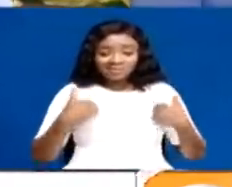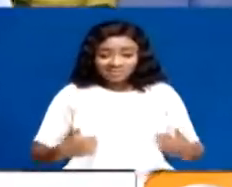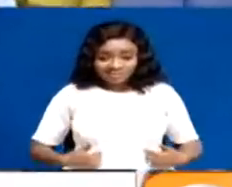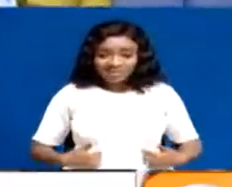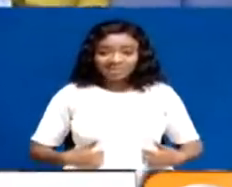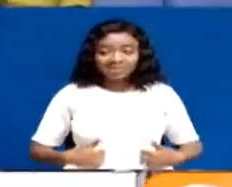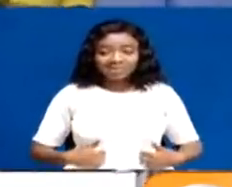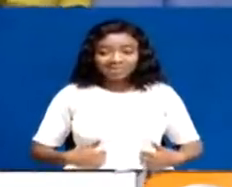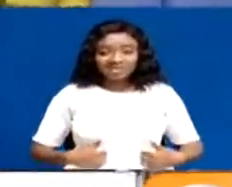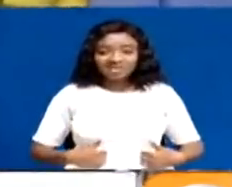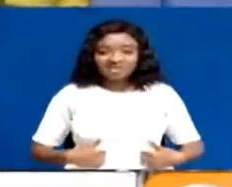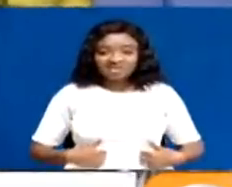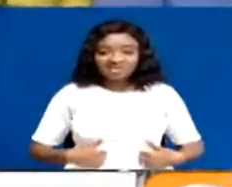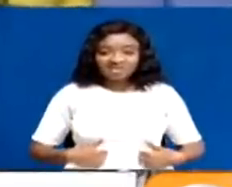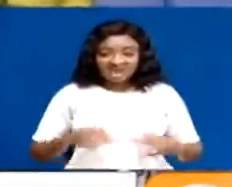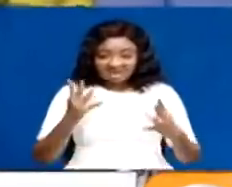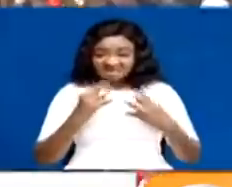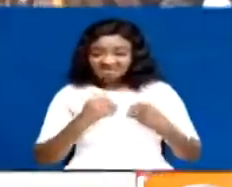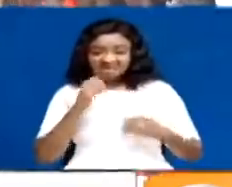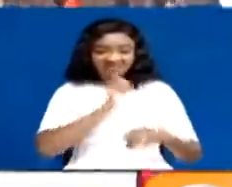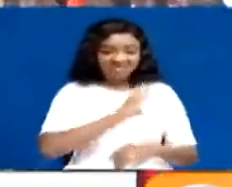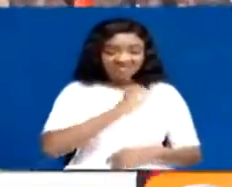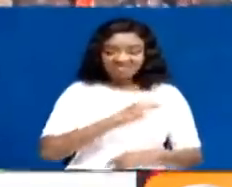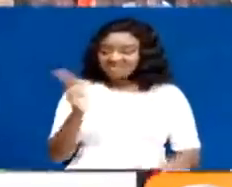sijanunua fear from anybody.